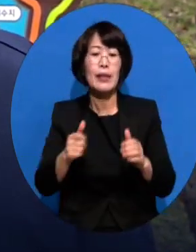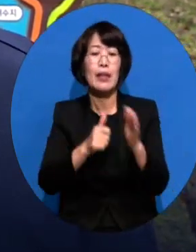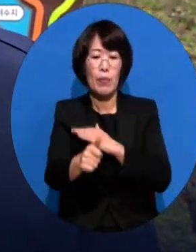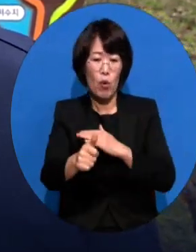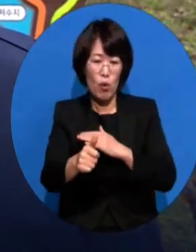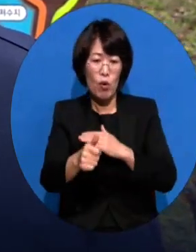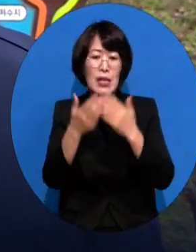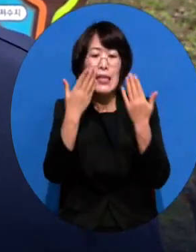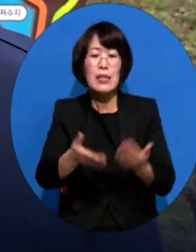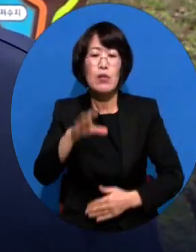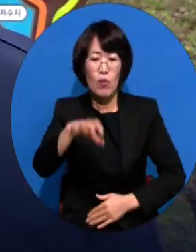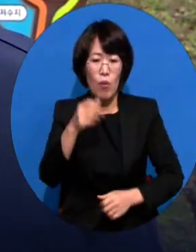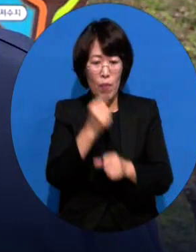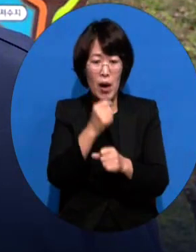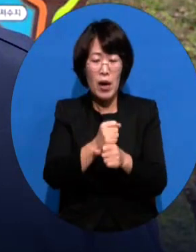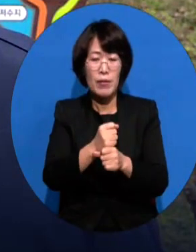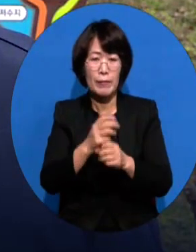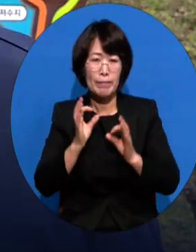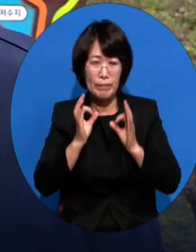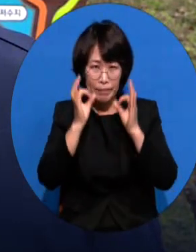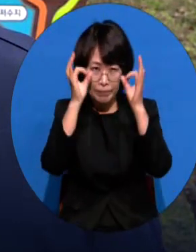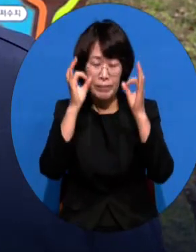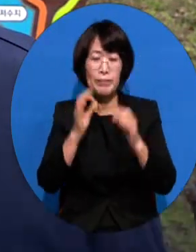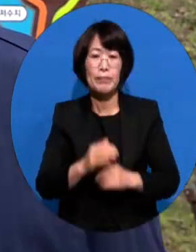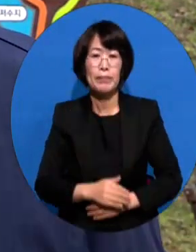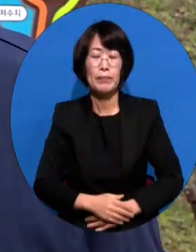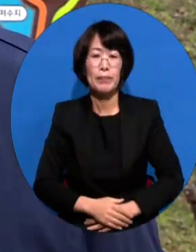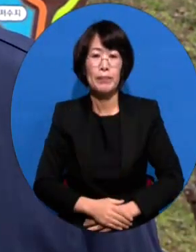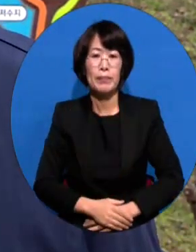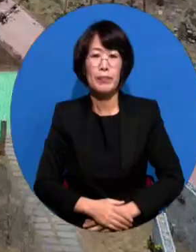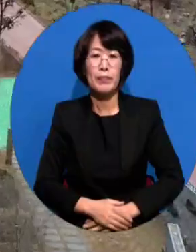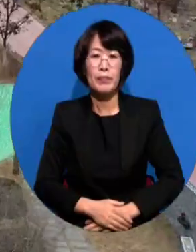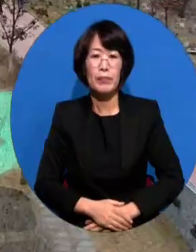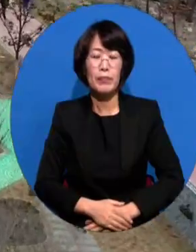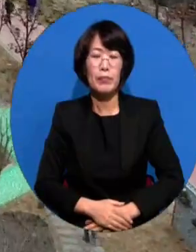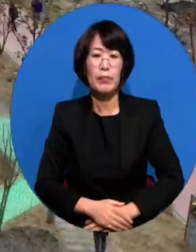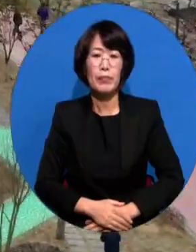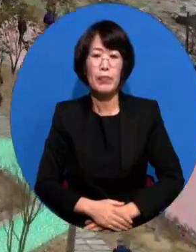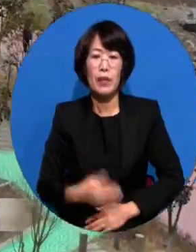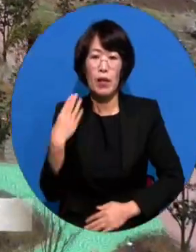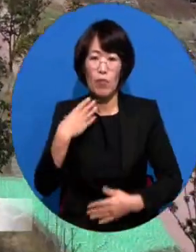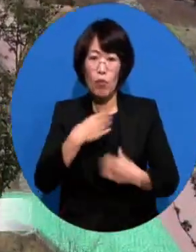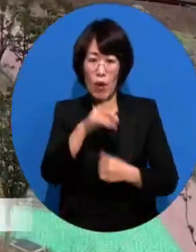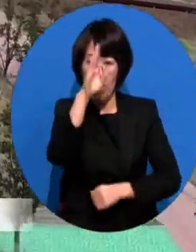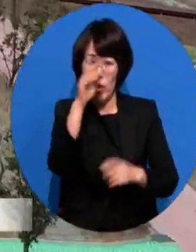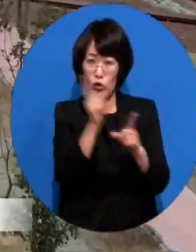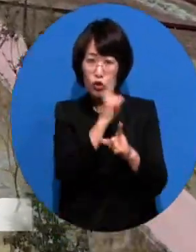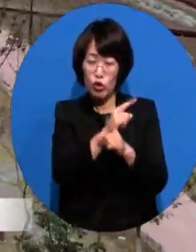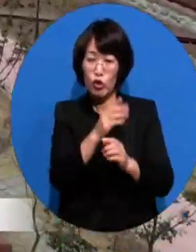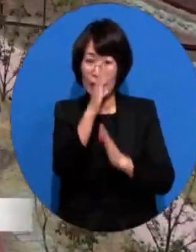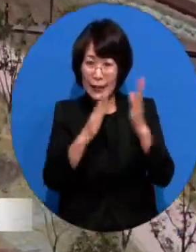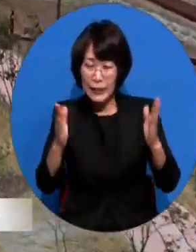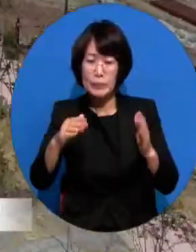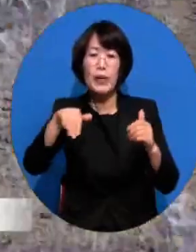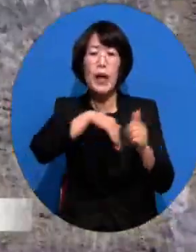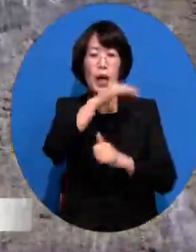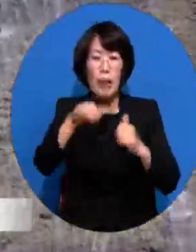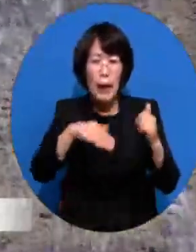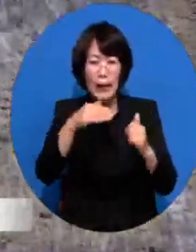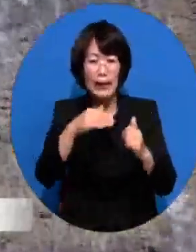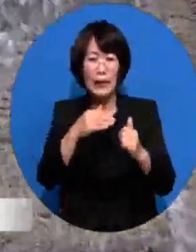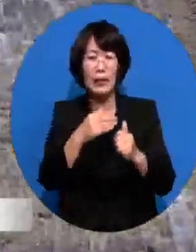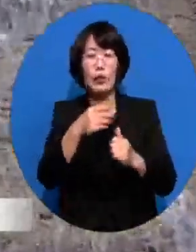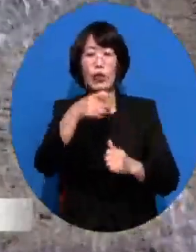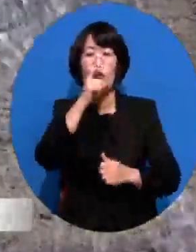휴양 공간으로 조성되도록 최선을 다해 나가겠습니다. 무안 치우의 숲이 인근 산림욕장,